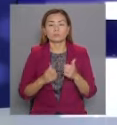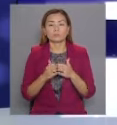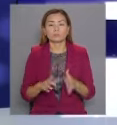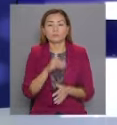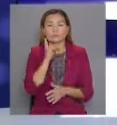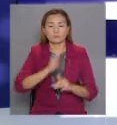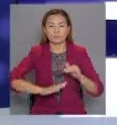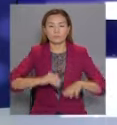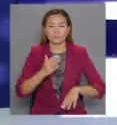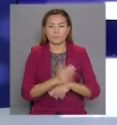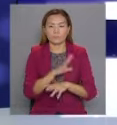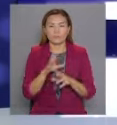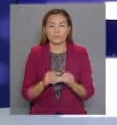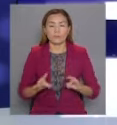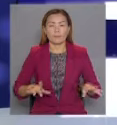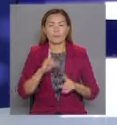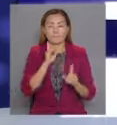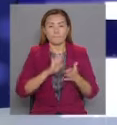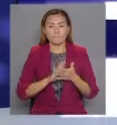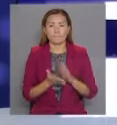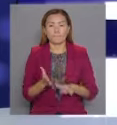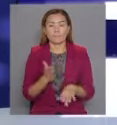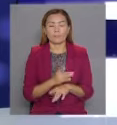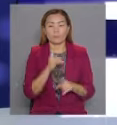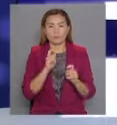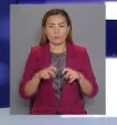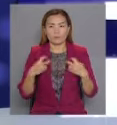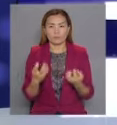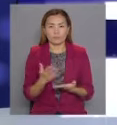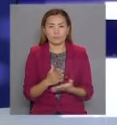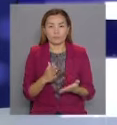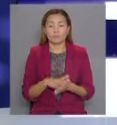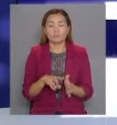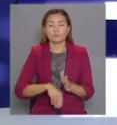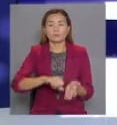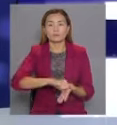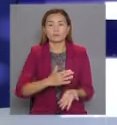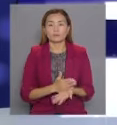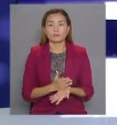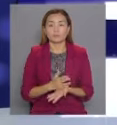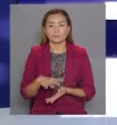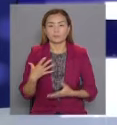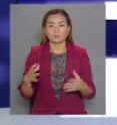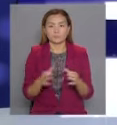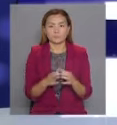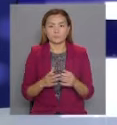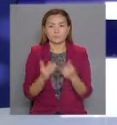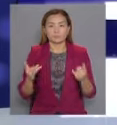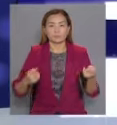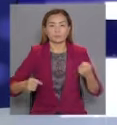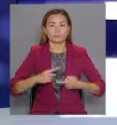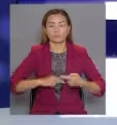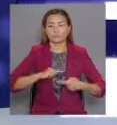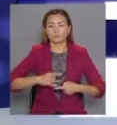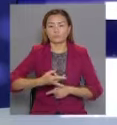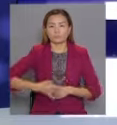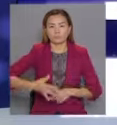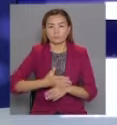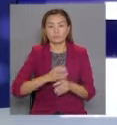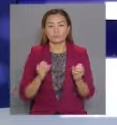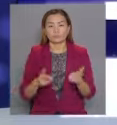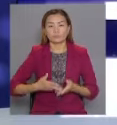молодых специалистов. В учебном заведении состоялось торжественное мероприятие, в котором приняли участие представители крупных предприятий региона,